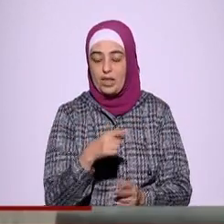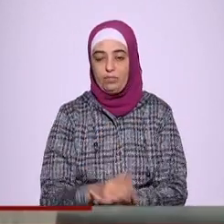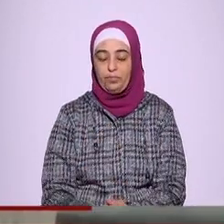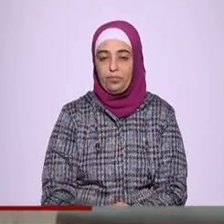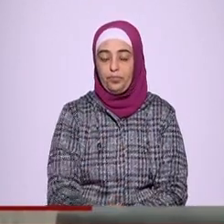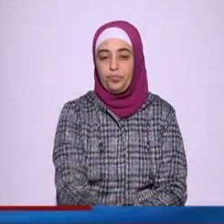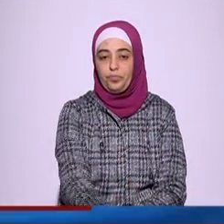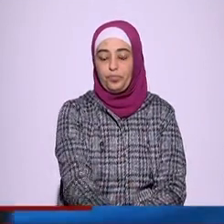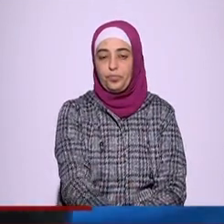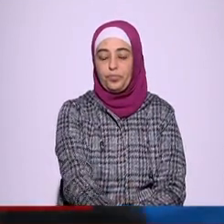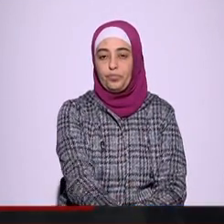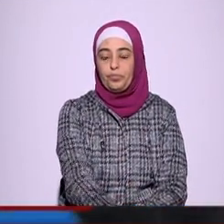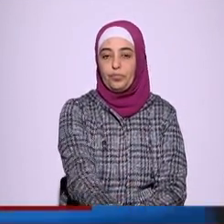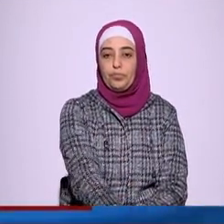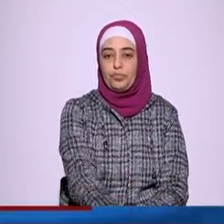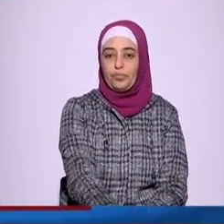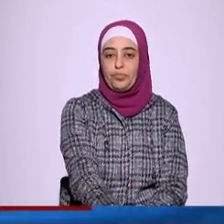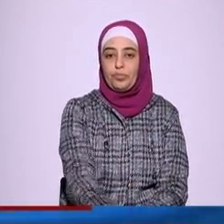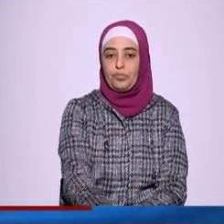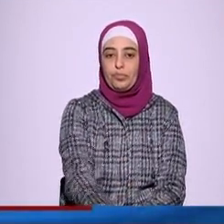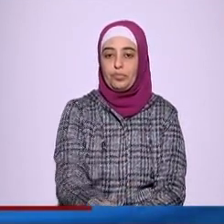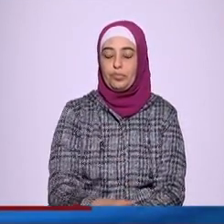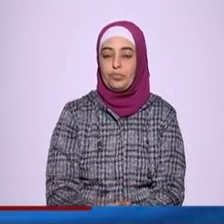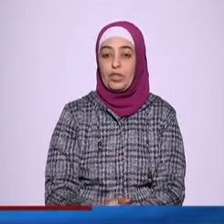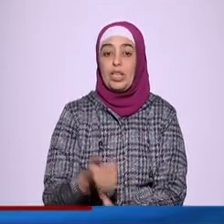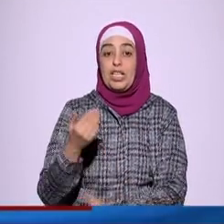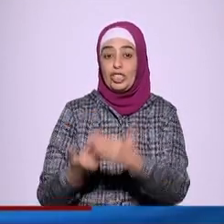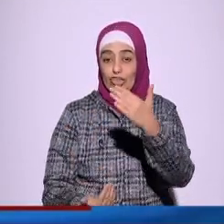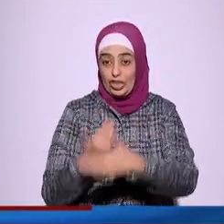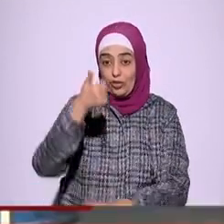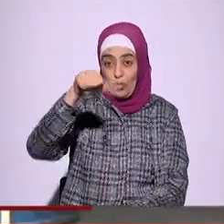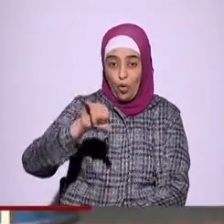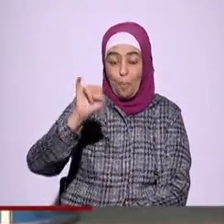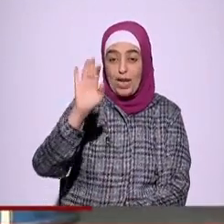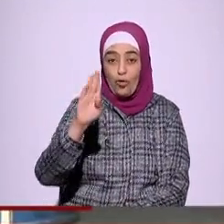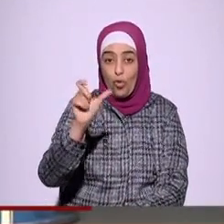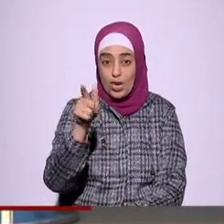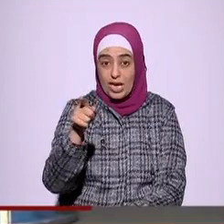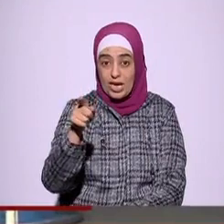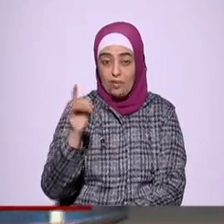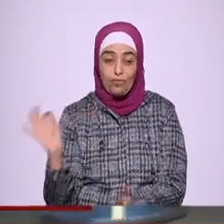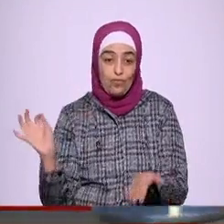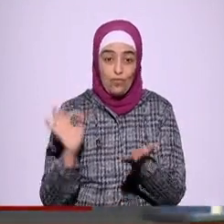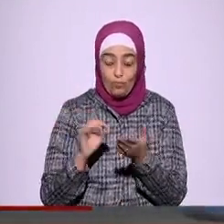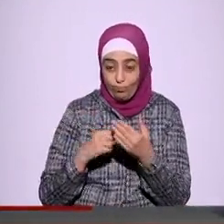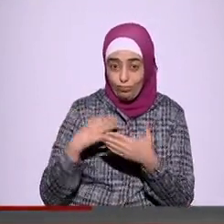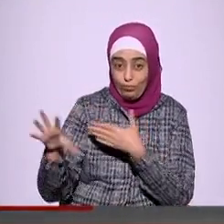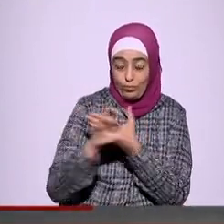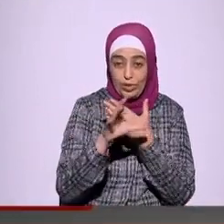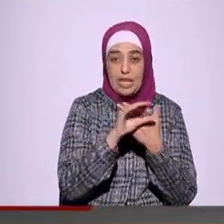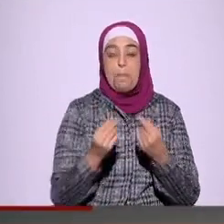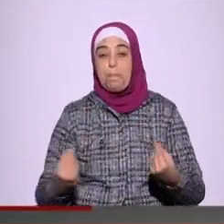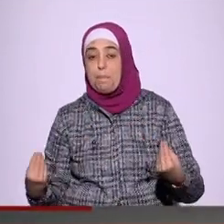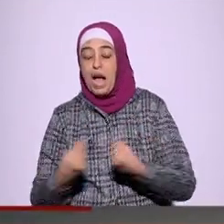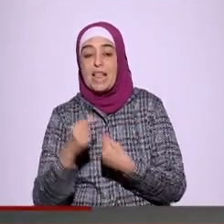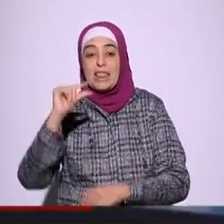الأول هو أنه نتيجة وصول الأوميكرون فإنه سيؤدي ذلك إلى تطاول موجة دلتا،